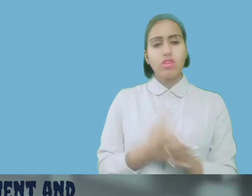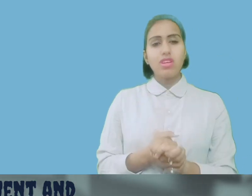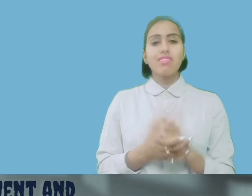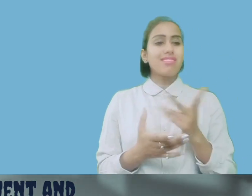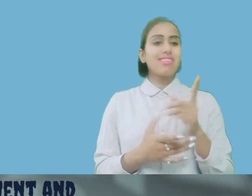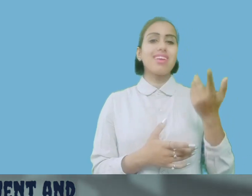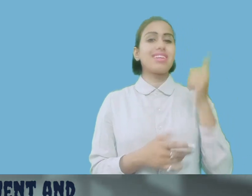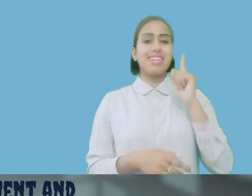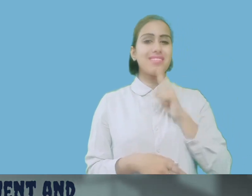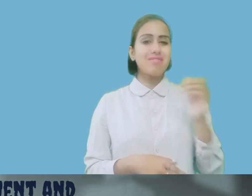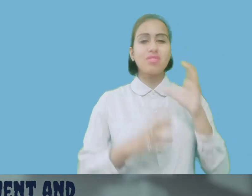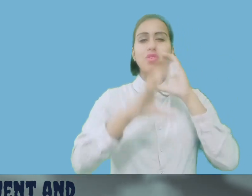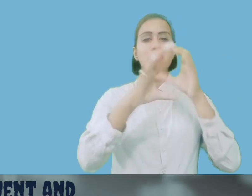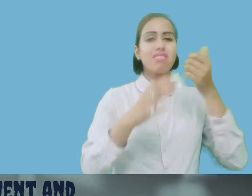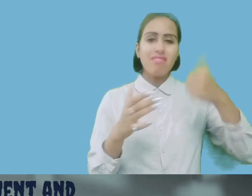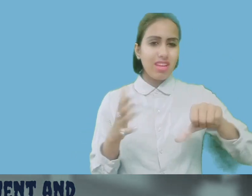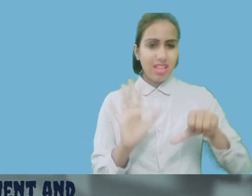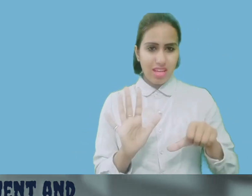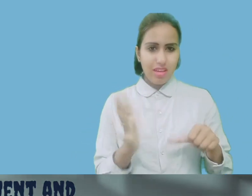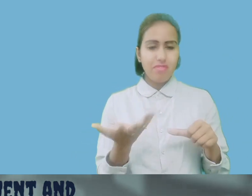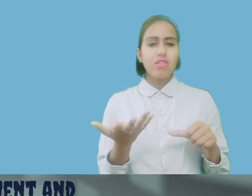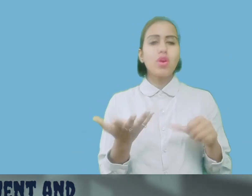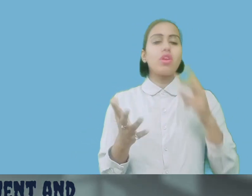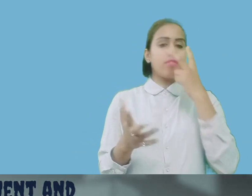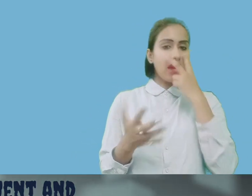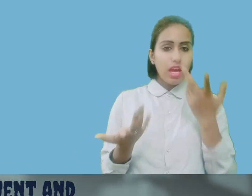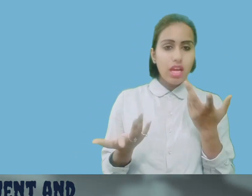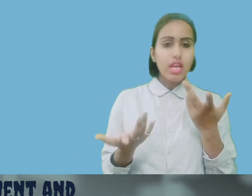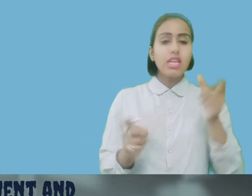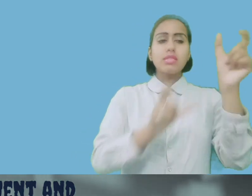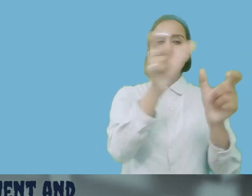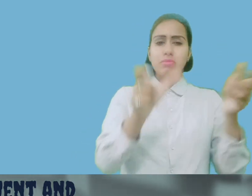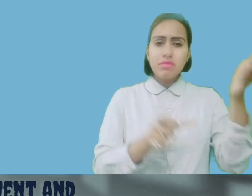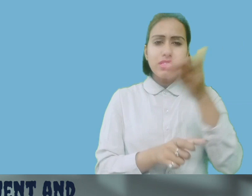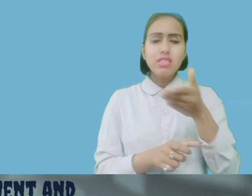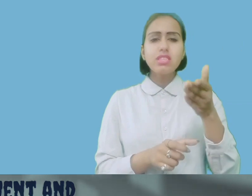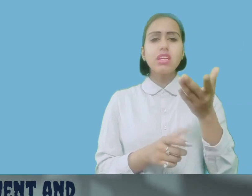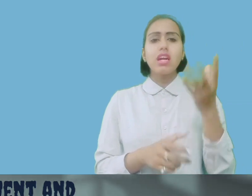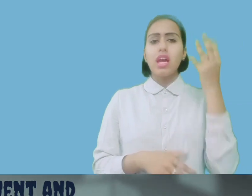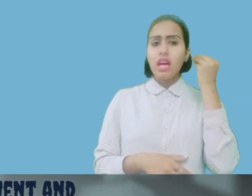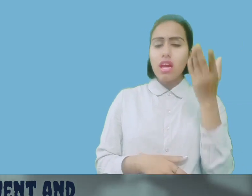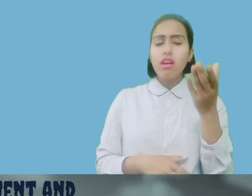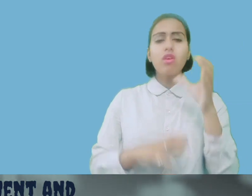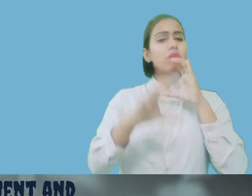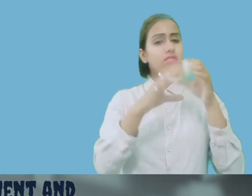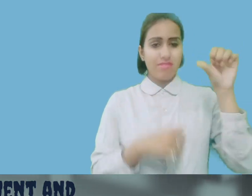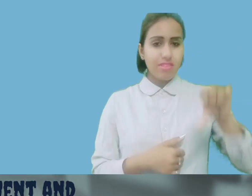से परिपक्व होना चाहते हैं इस विधा में, तो IDBA